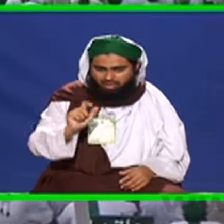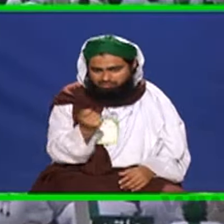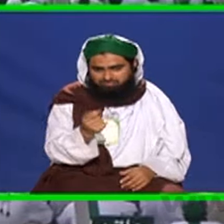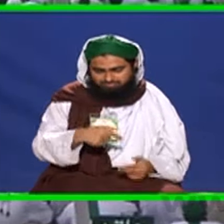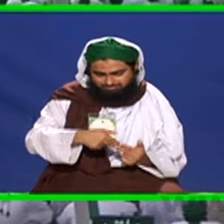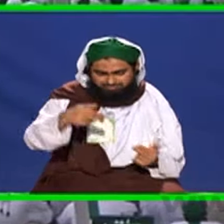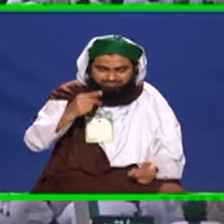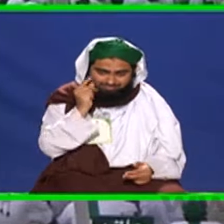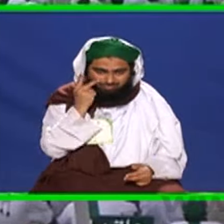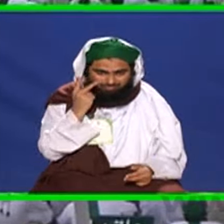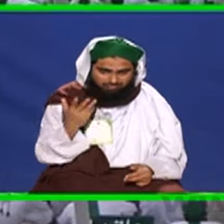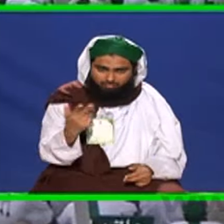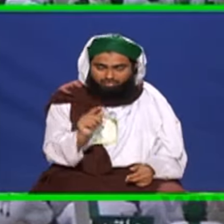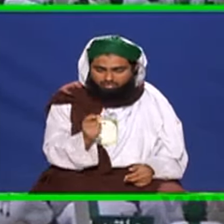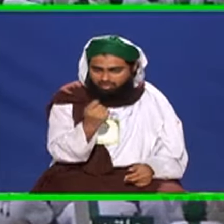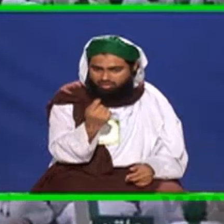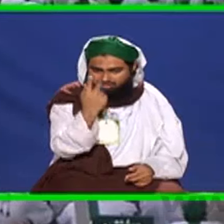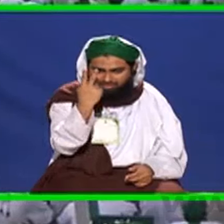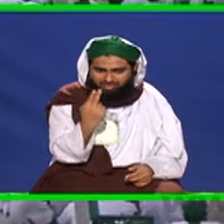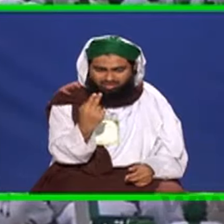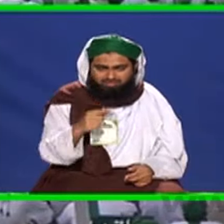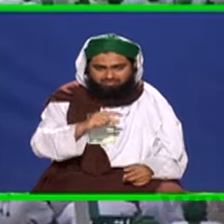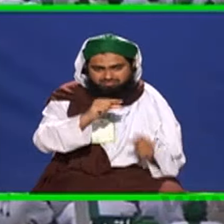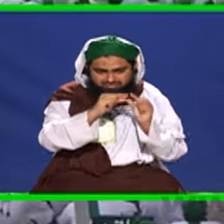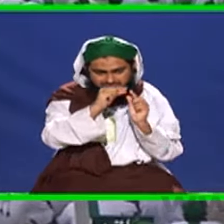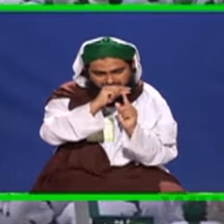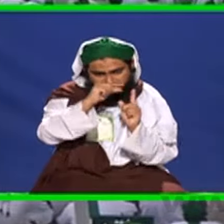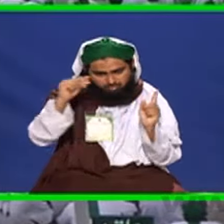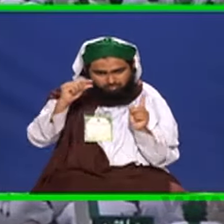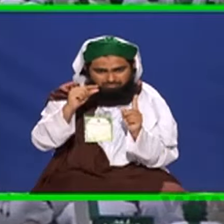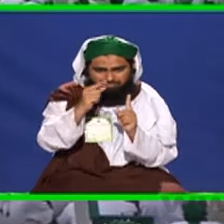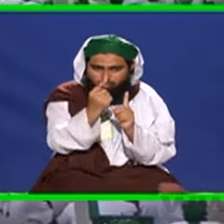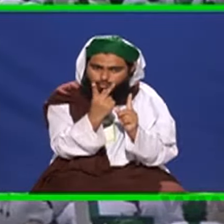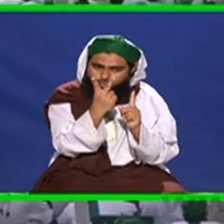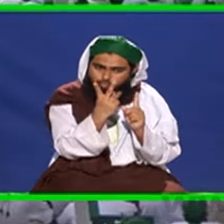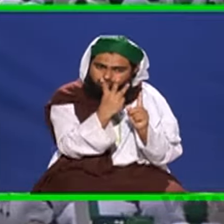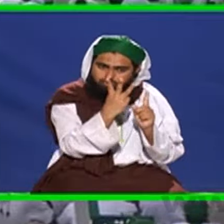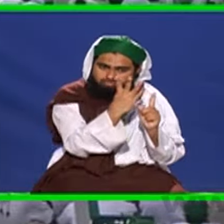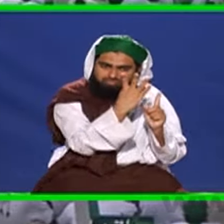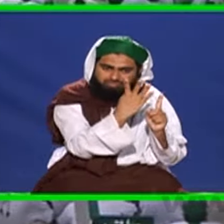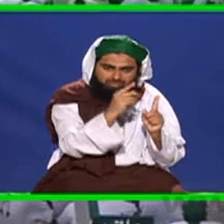آپ کو دیکھا ہوں, نظر بھی نہیں آئی. یہ چابی میں زندانے